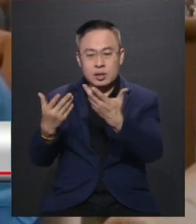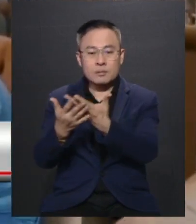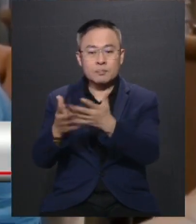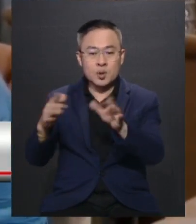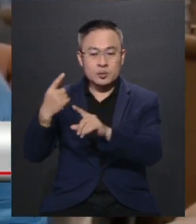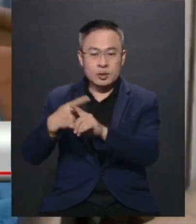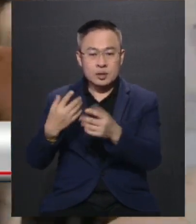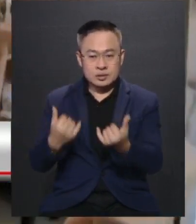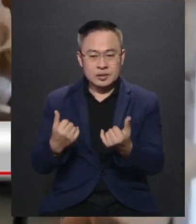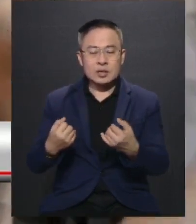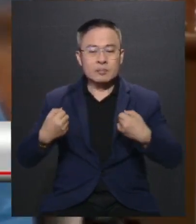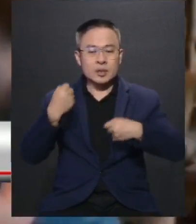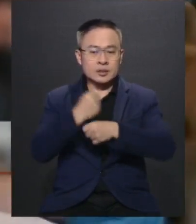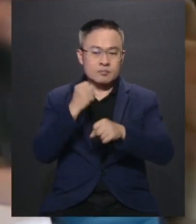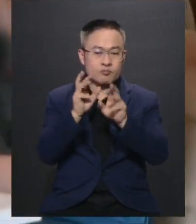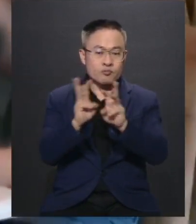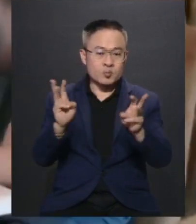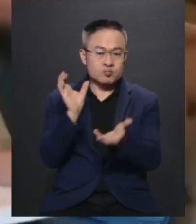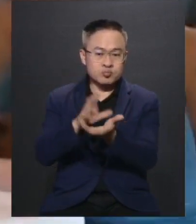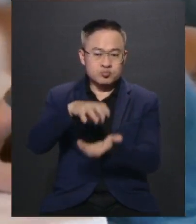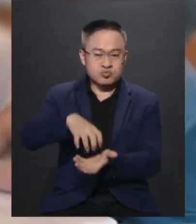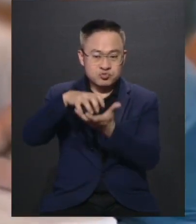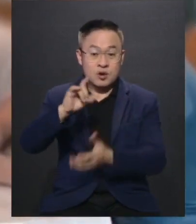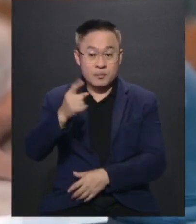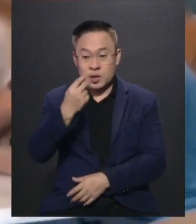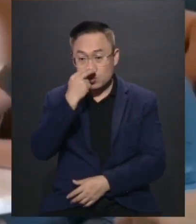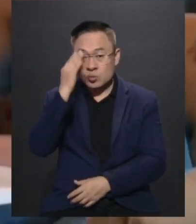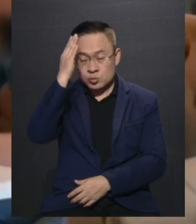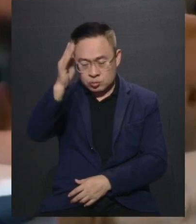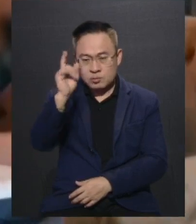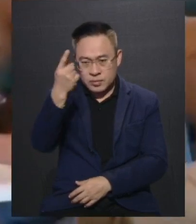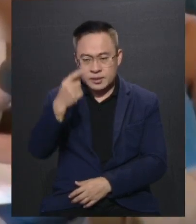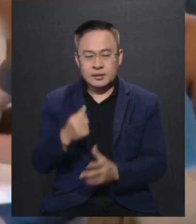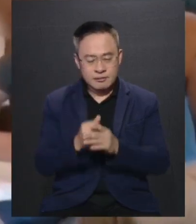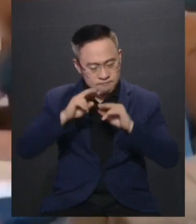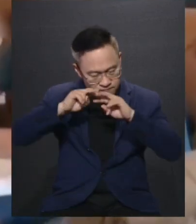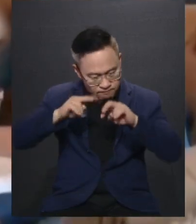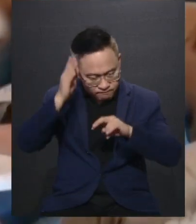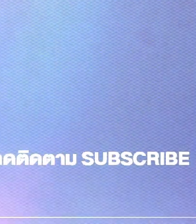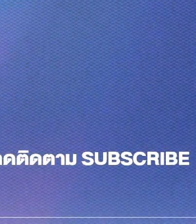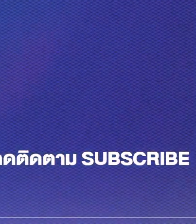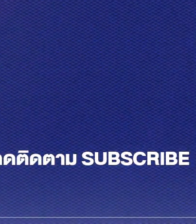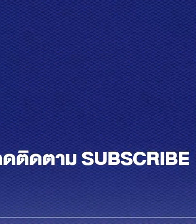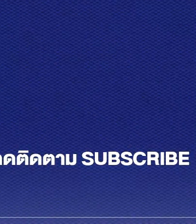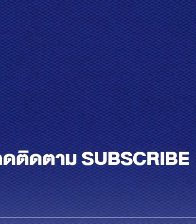นันออนไลน์นะครับ โอ้โหค่ะก็เดี๋ยวคงต้องติดตามรายละเอียดแล้วก็ความคืบหน้าความชัดเจนกันต่อไปนะคะ